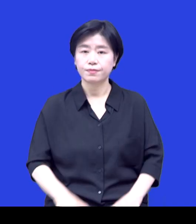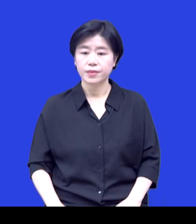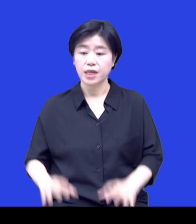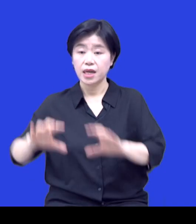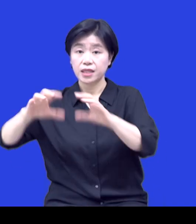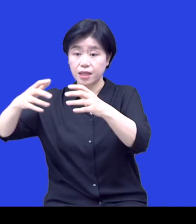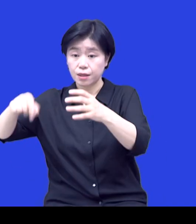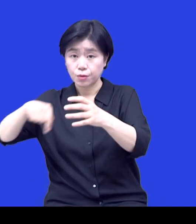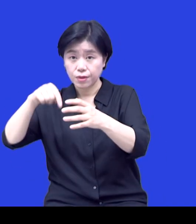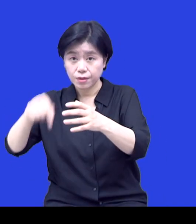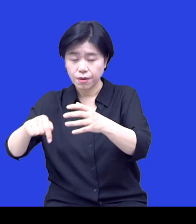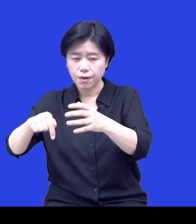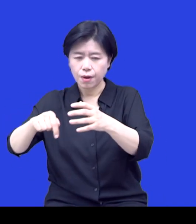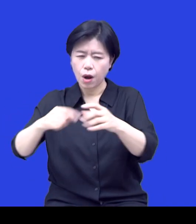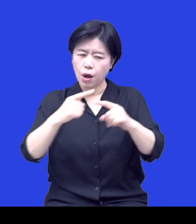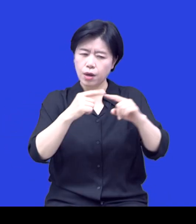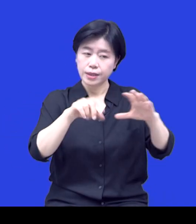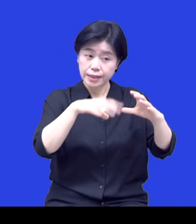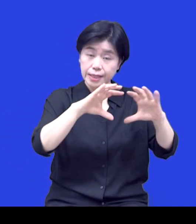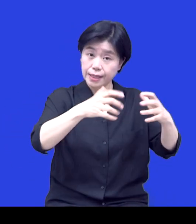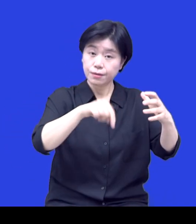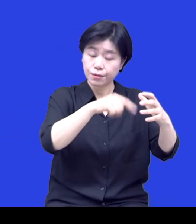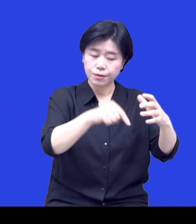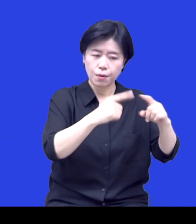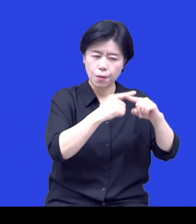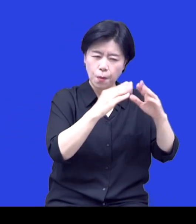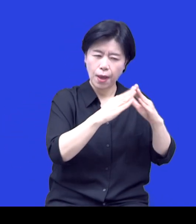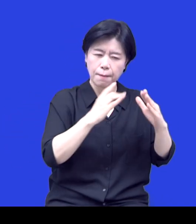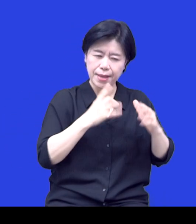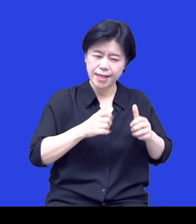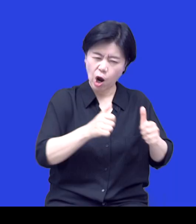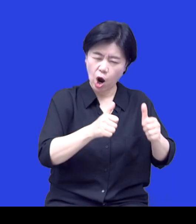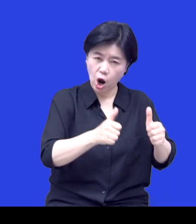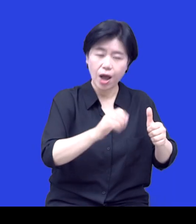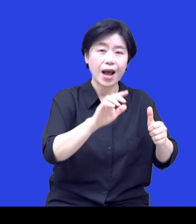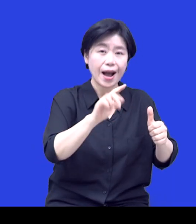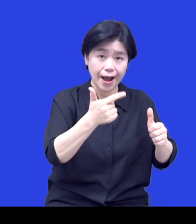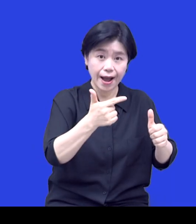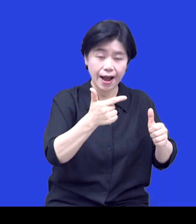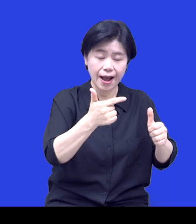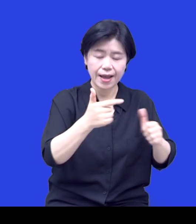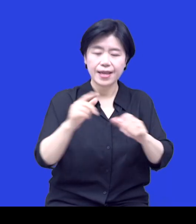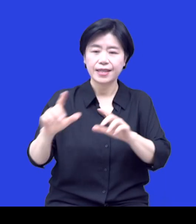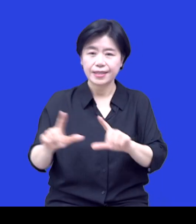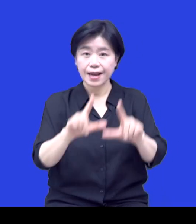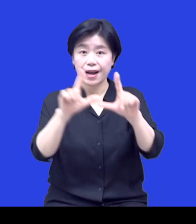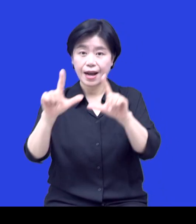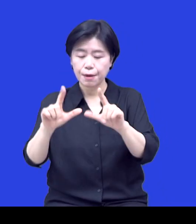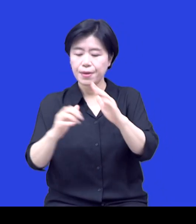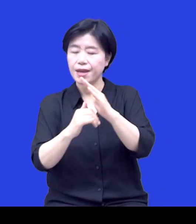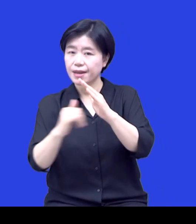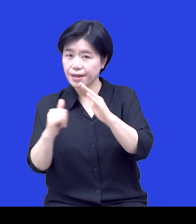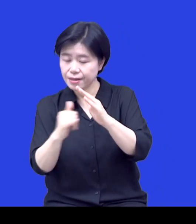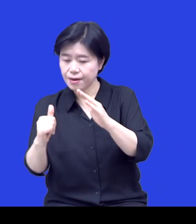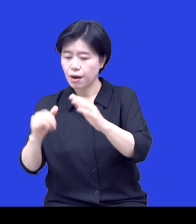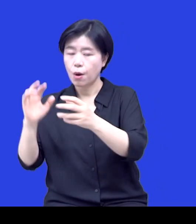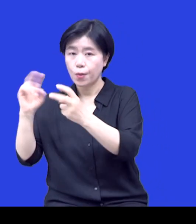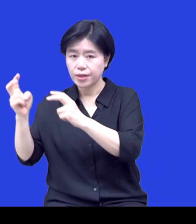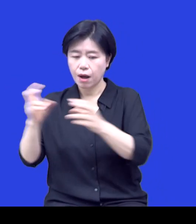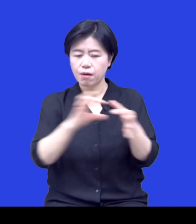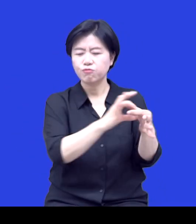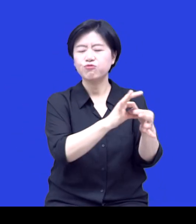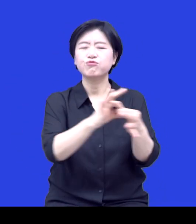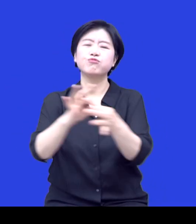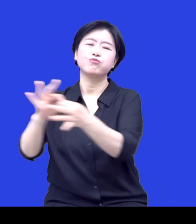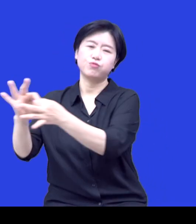열심히 출석하는 분이 아니라 좋은 가정을 이루고 직장에서도 모범적인 직장인 그래서